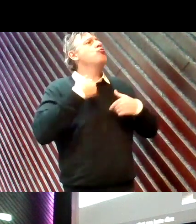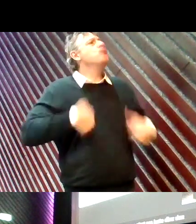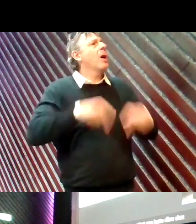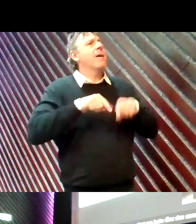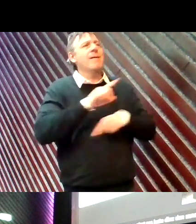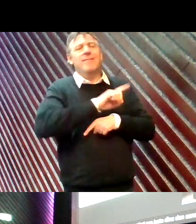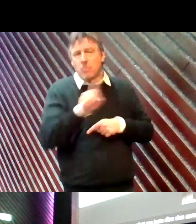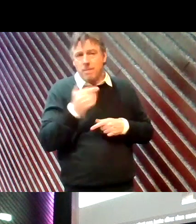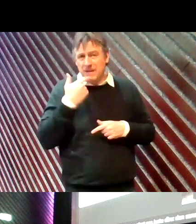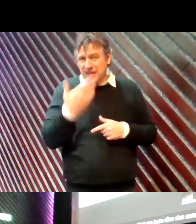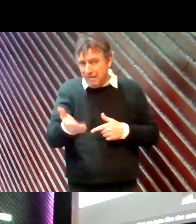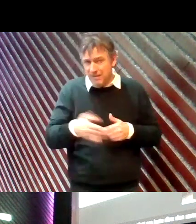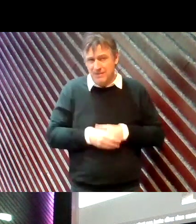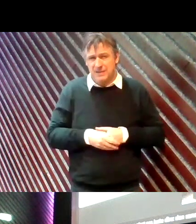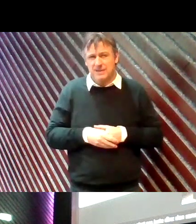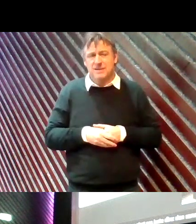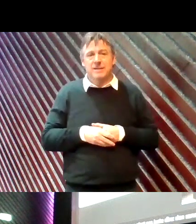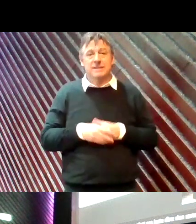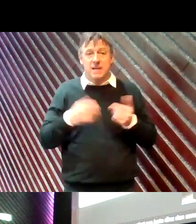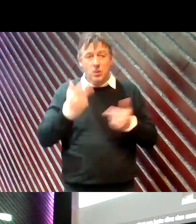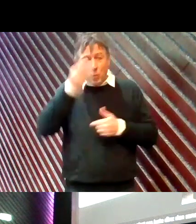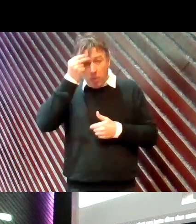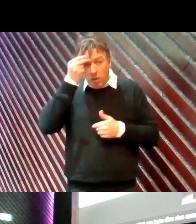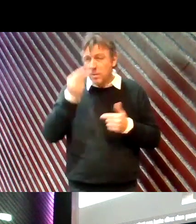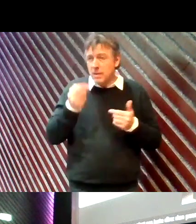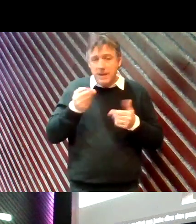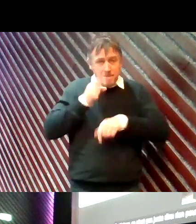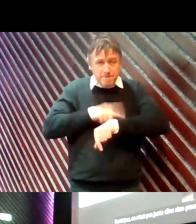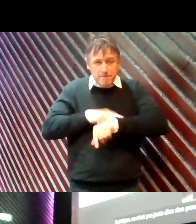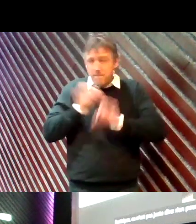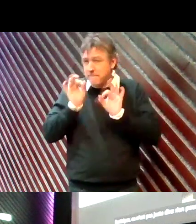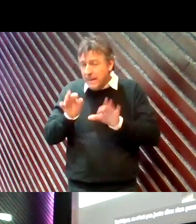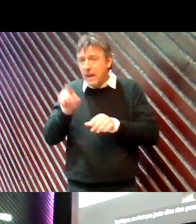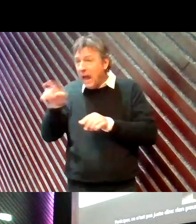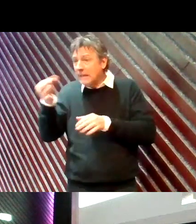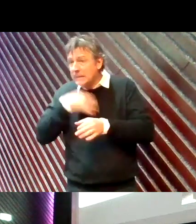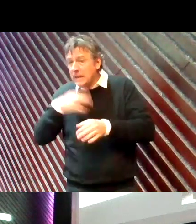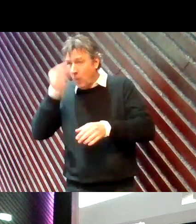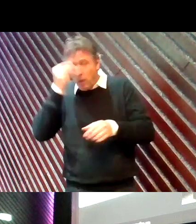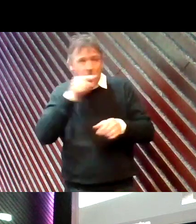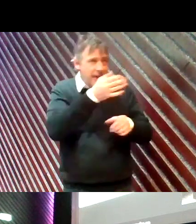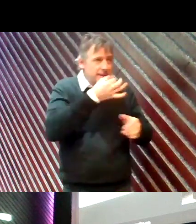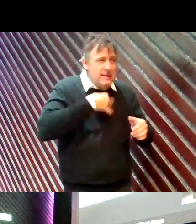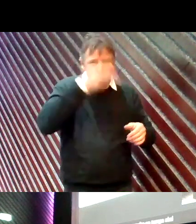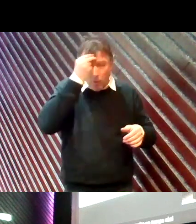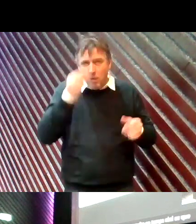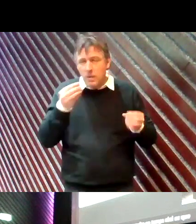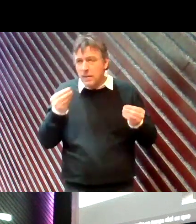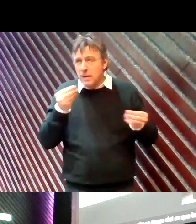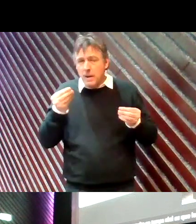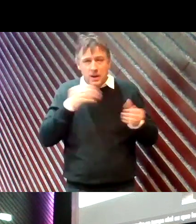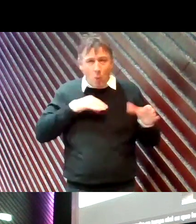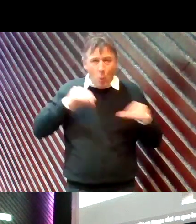à tout moment, de comprendre en temps réel ce que les uns et les autres disent et de faire en sorte que leur